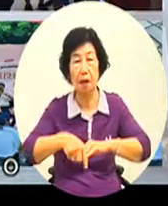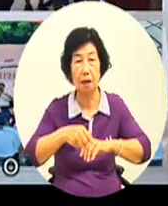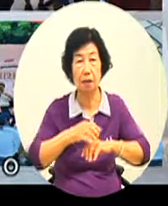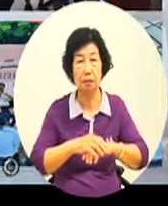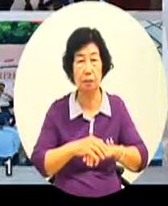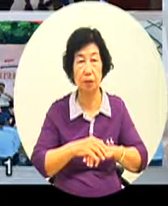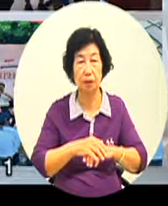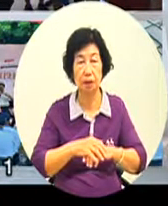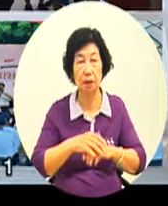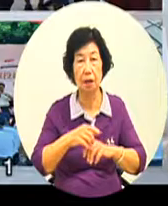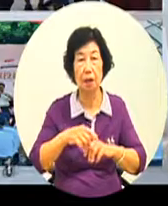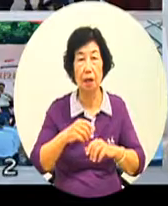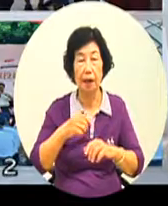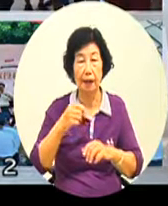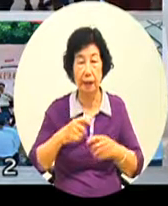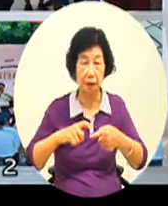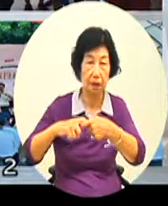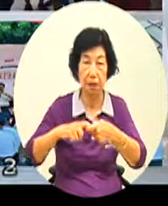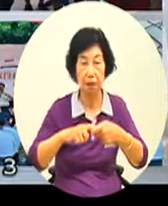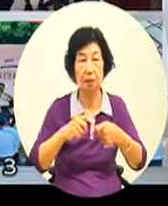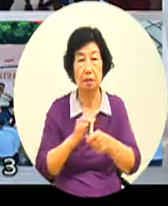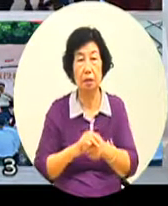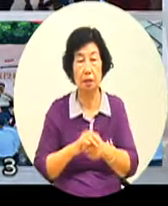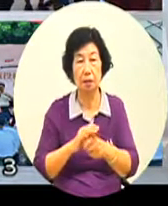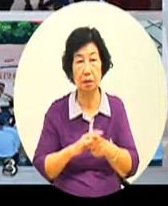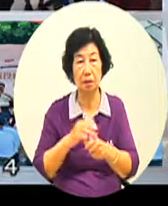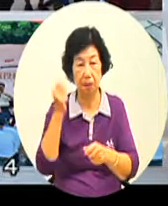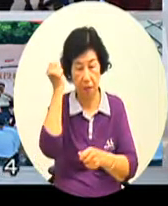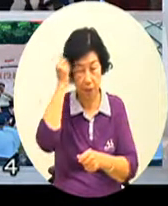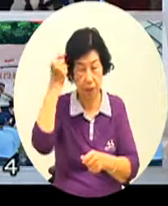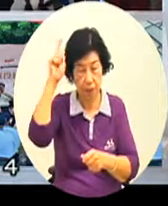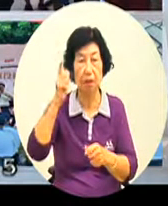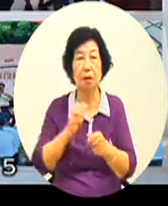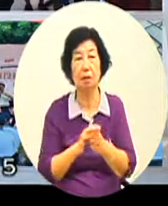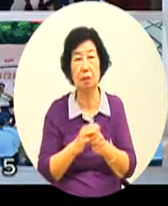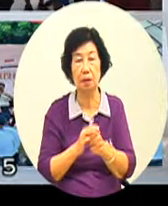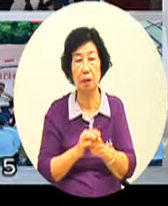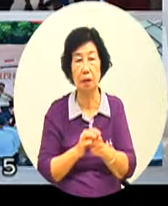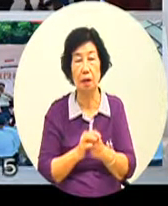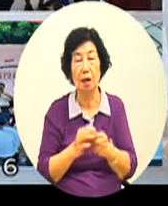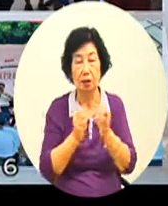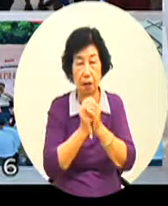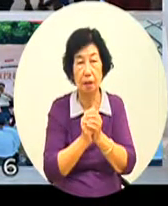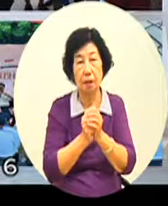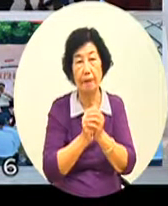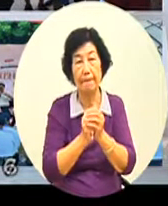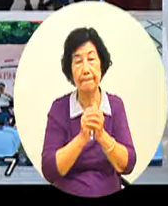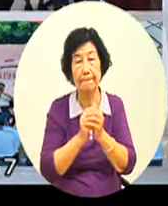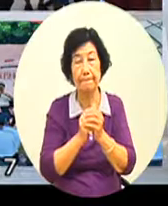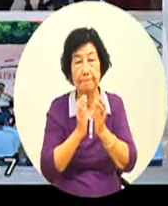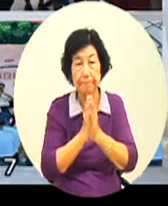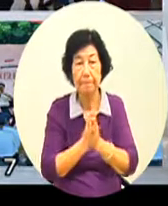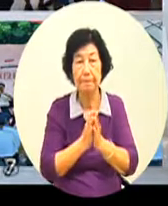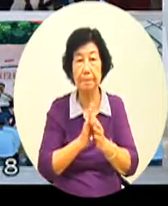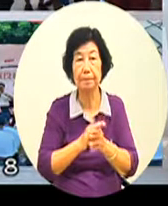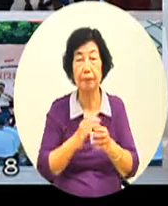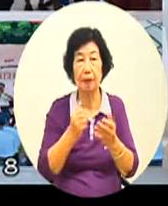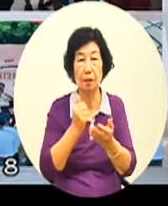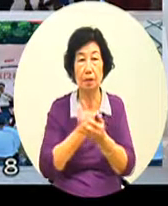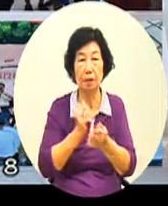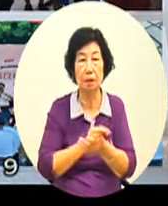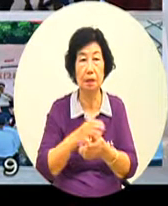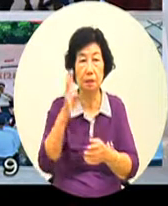典、联合追思活动。至目前为止，参观人次已达